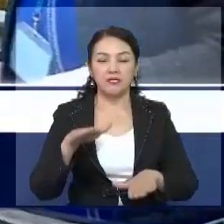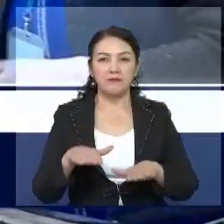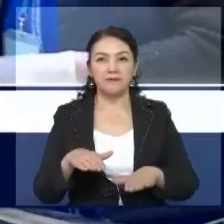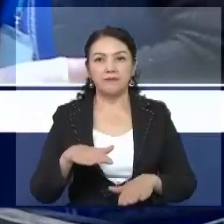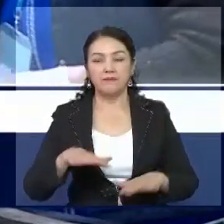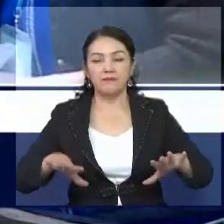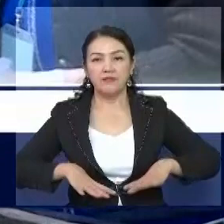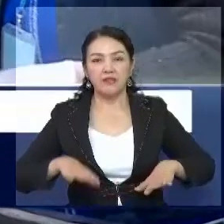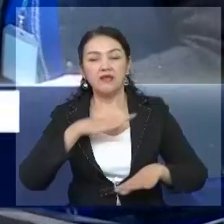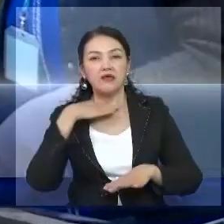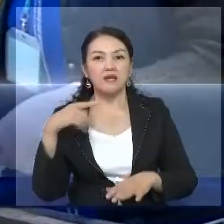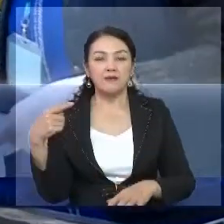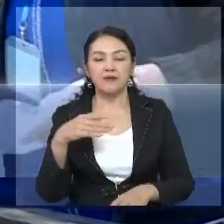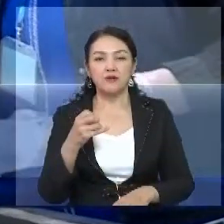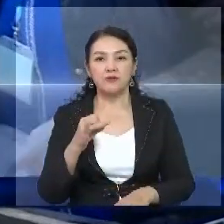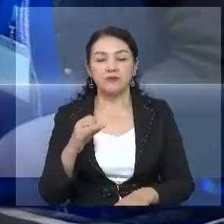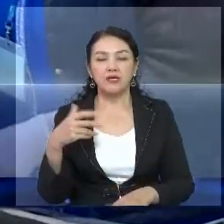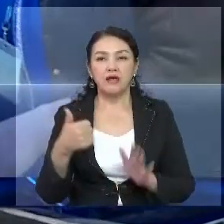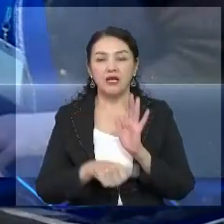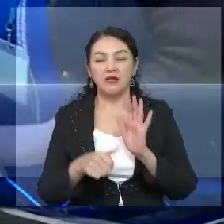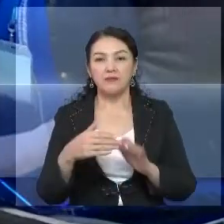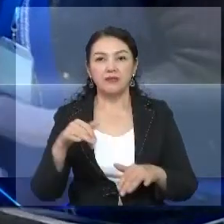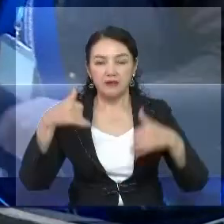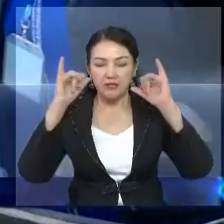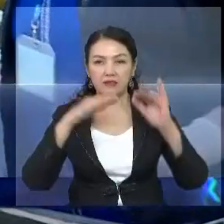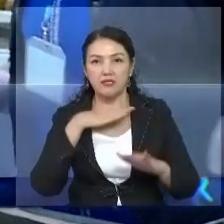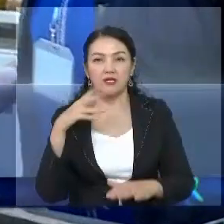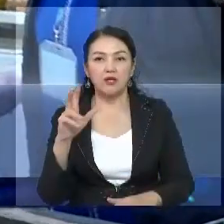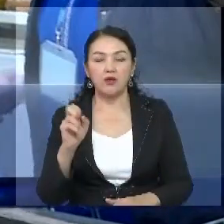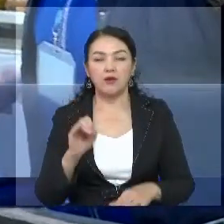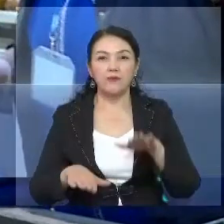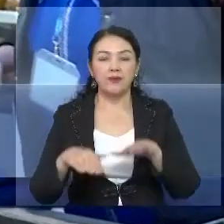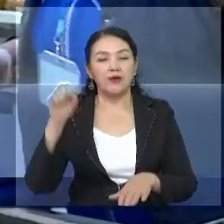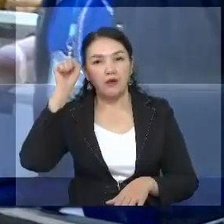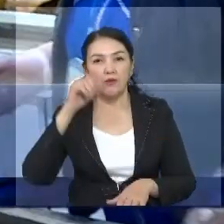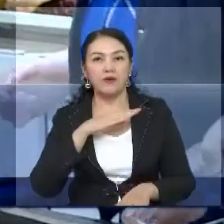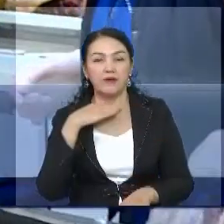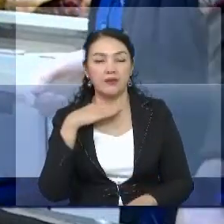жылқы еті, 1 тонна 260 килограмм сиыр еті, 300 килограмм қой еті,